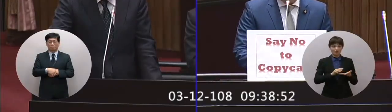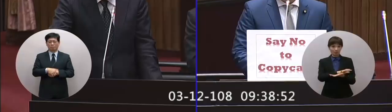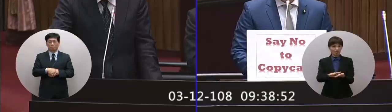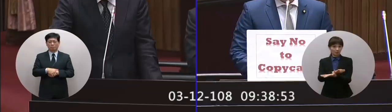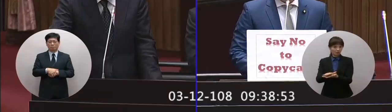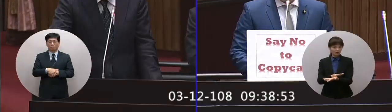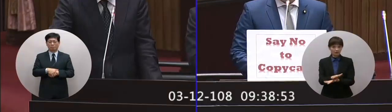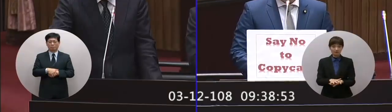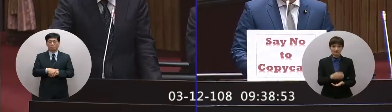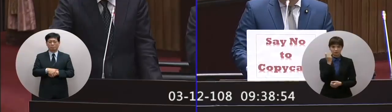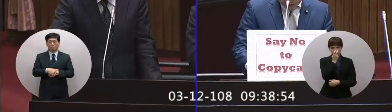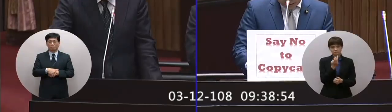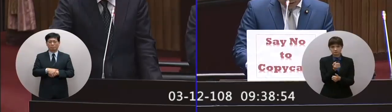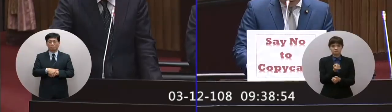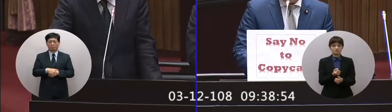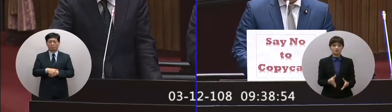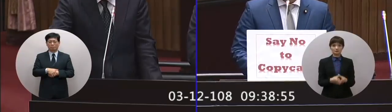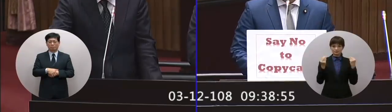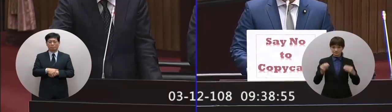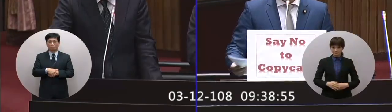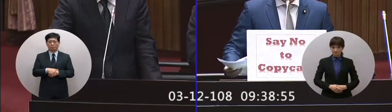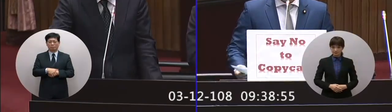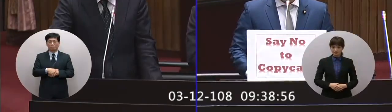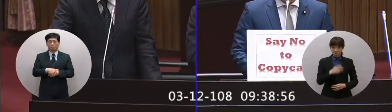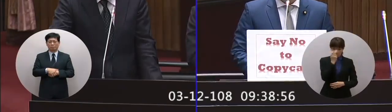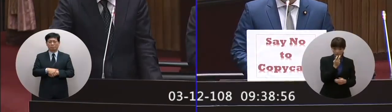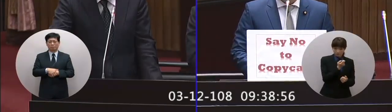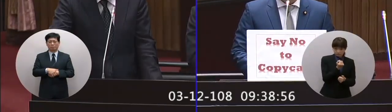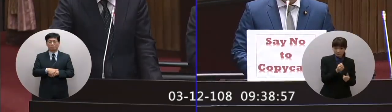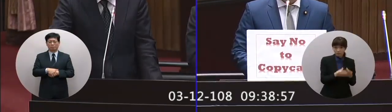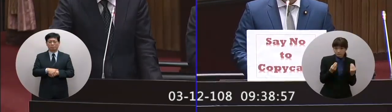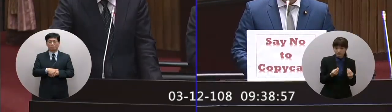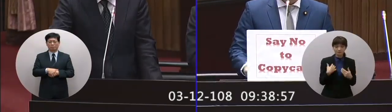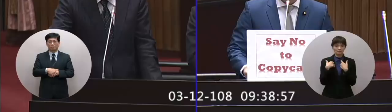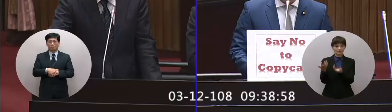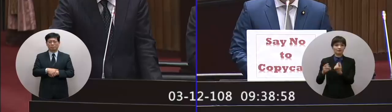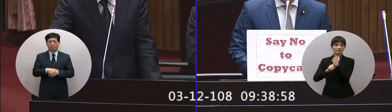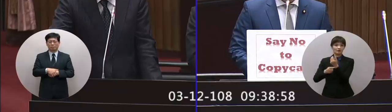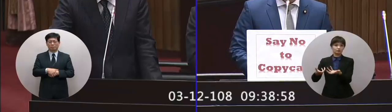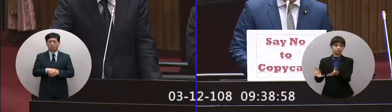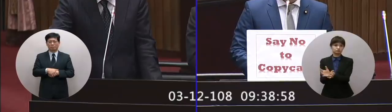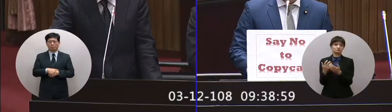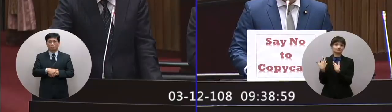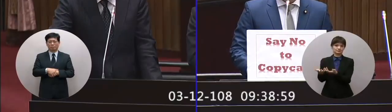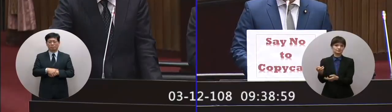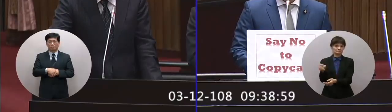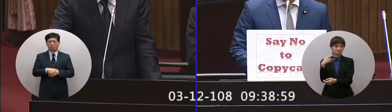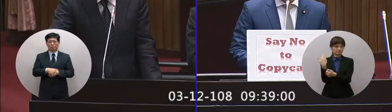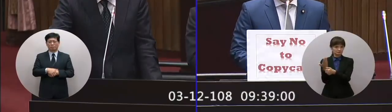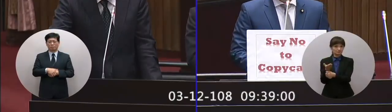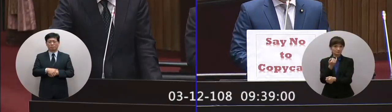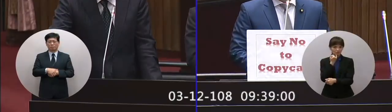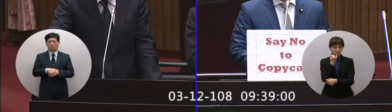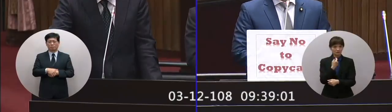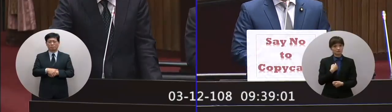乱，就不用监理了嘛。那不用监理的情况底下，你就干脆交给法务部管理就好了。那你还需要这个，就是要学法人来